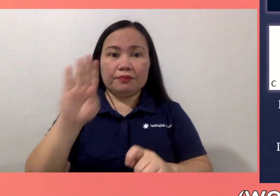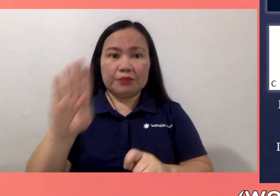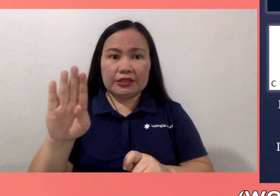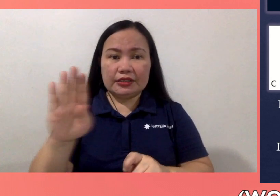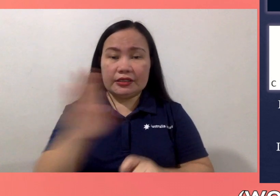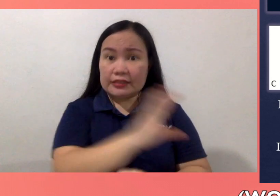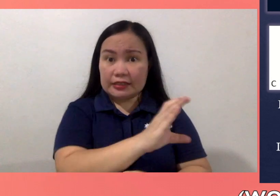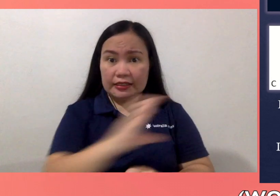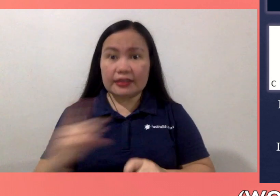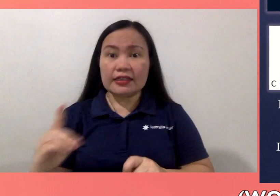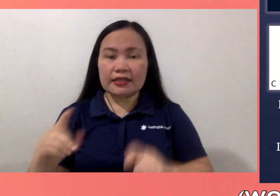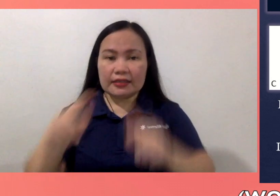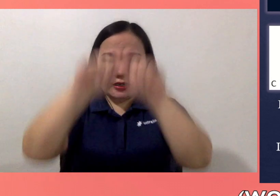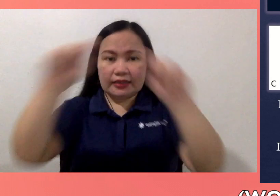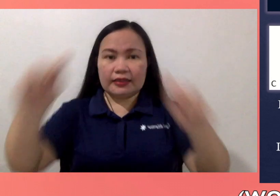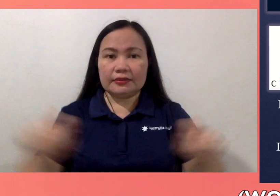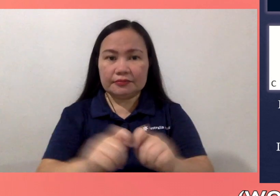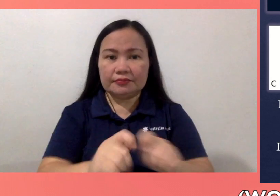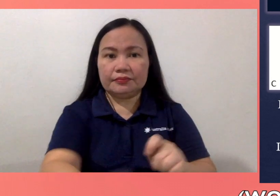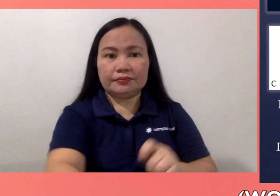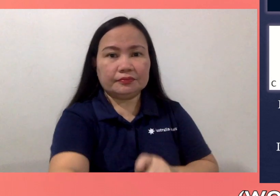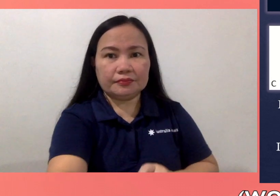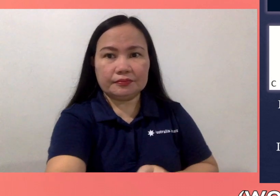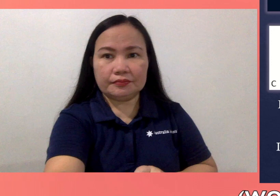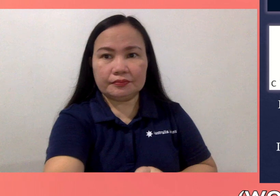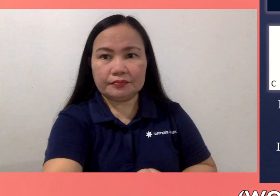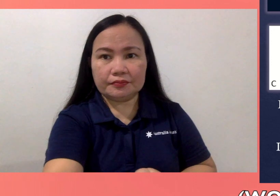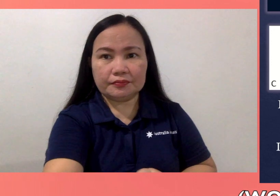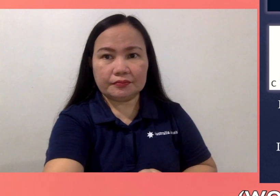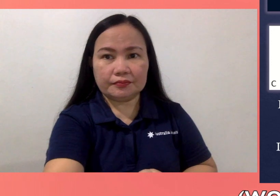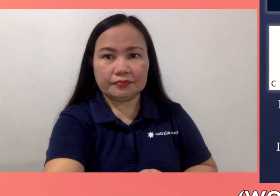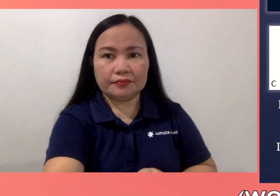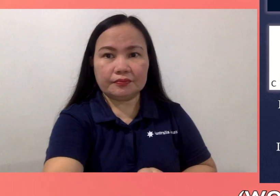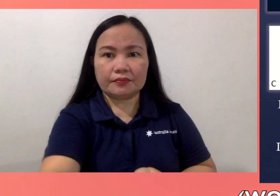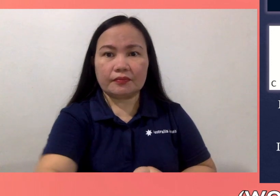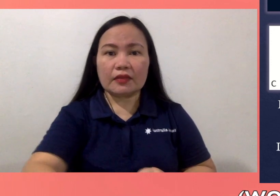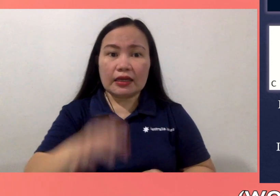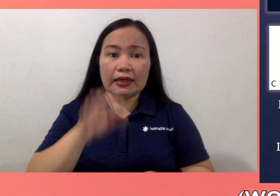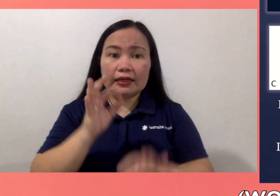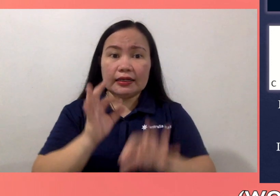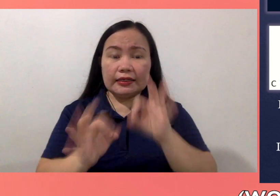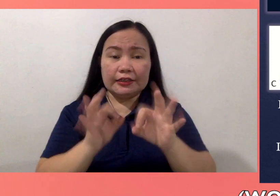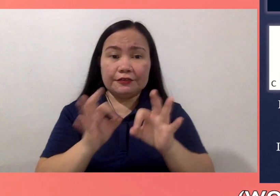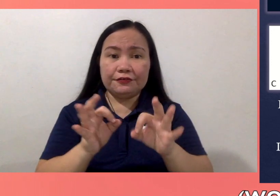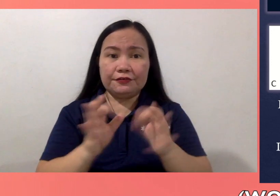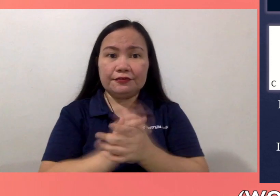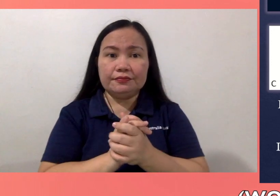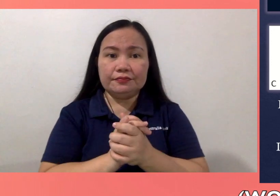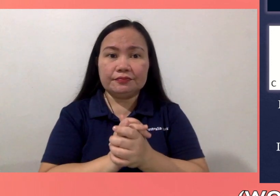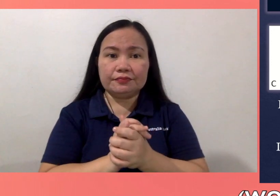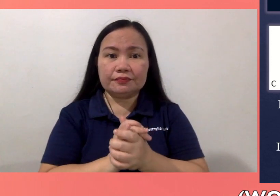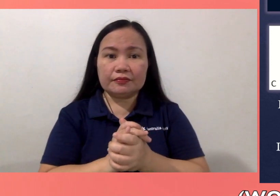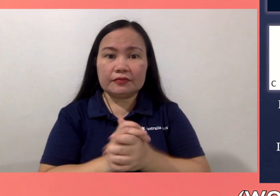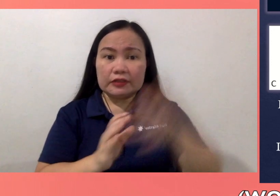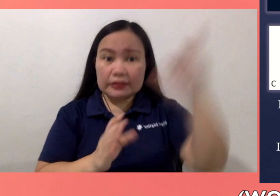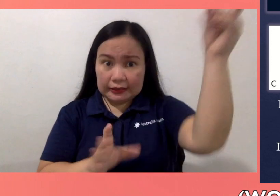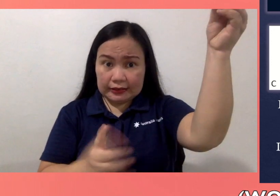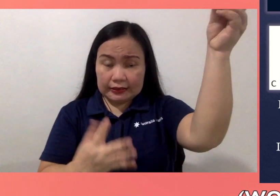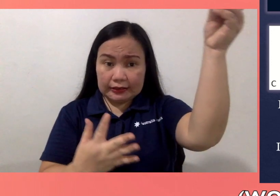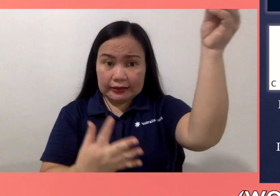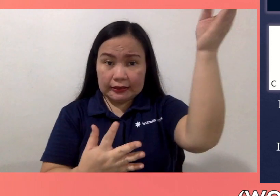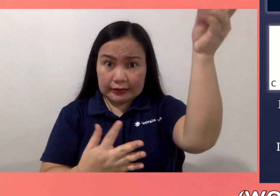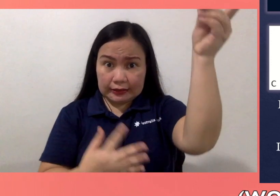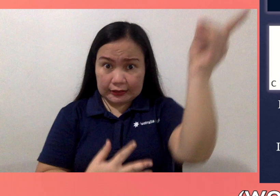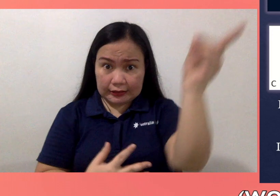DCB. Okay? So, makikita natin, no, kapag ito, may diagonal tayo